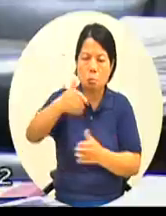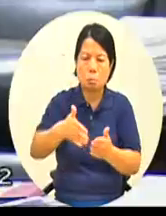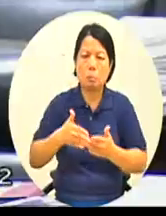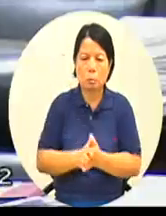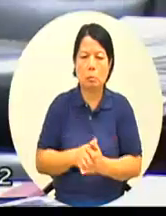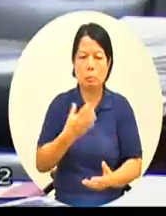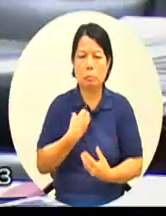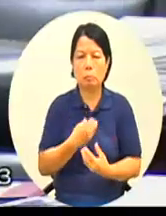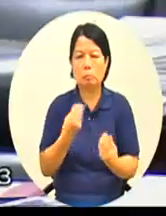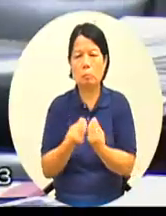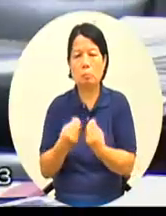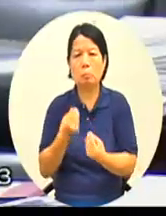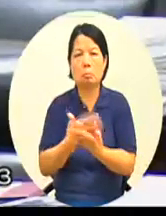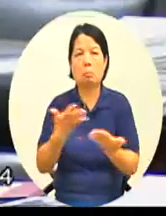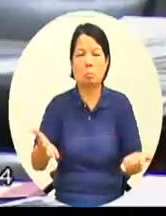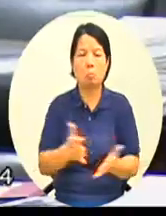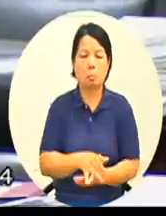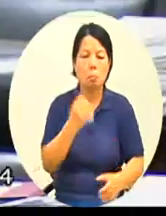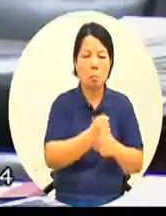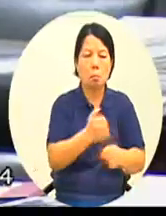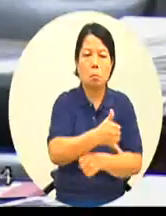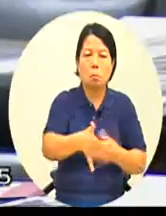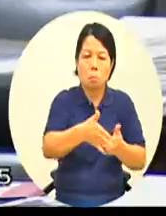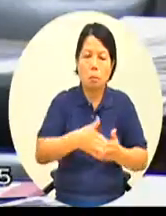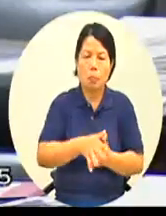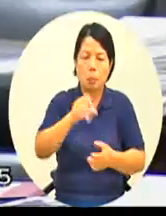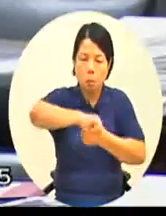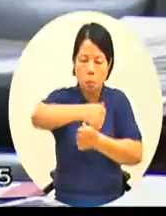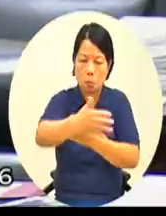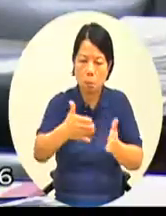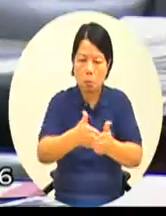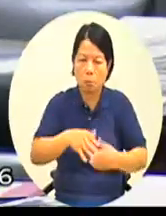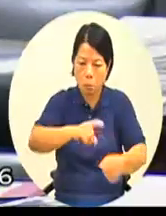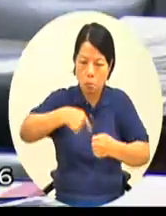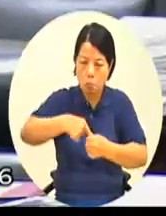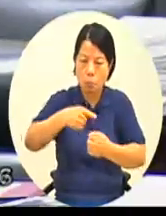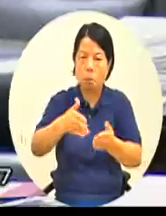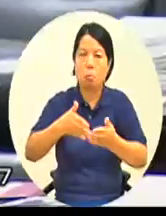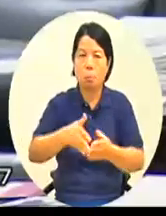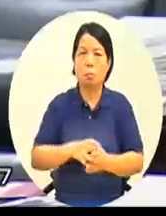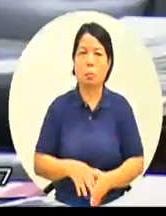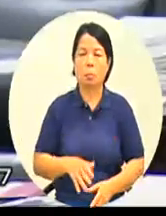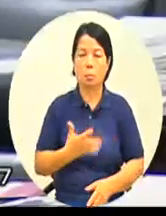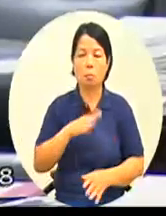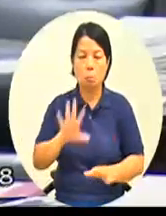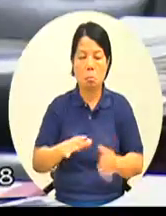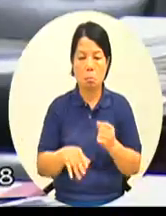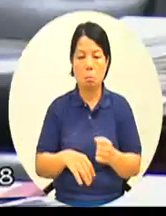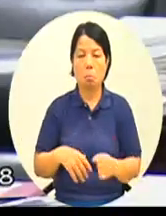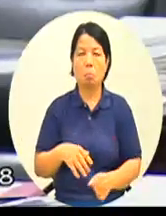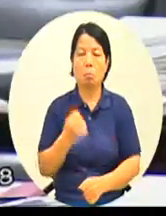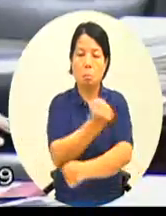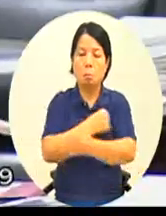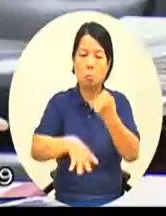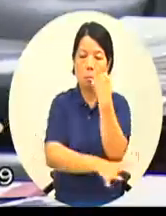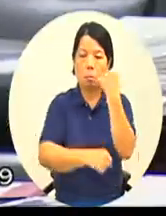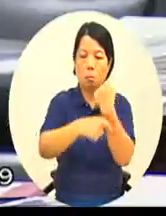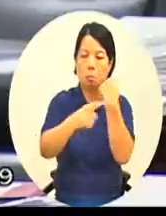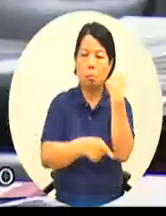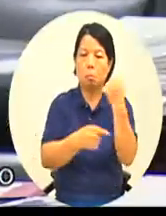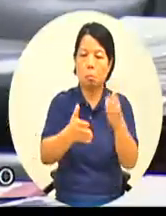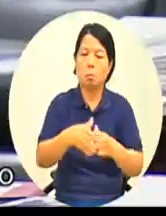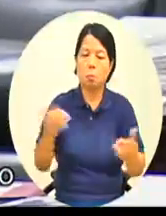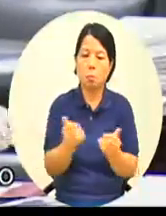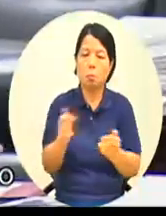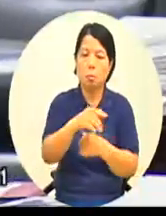括。我们的员工他们想加班加多增加一点收入都没办法，因为限于劳基法的问题，那你这样子的一个法